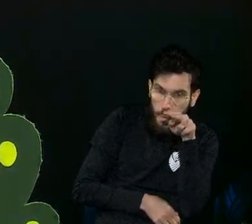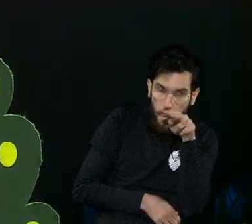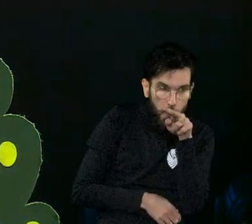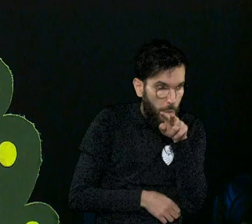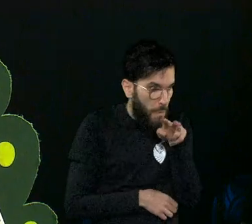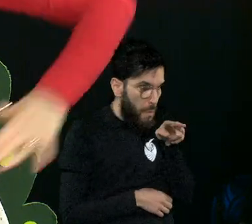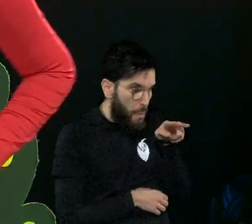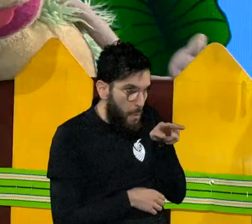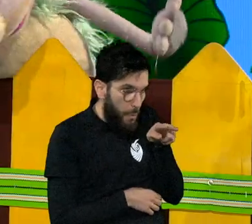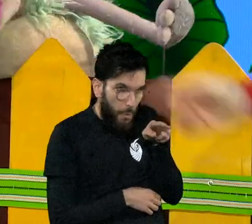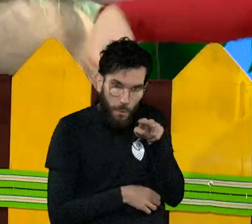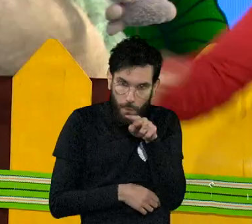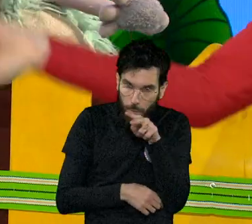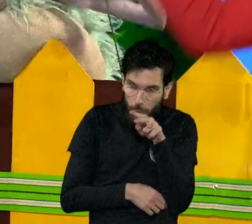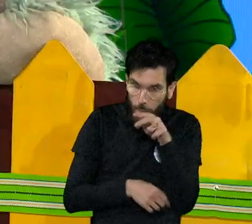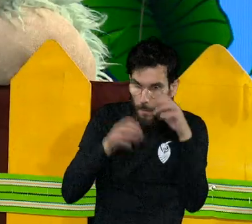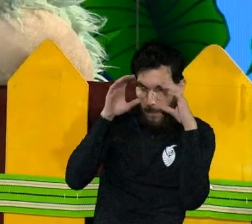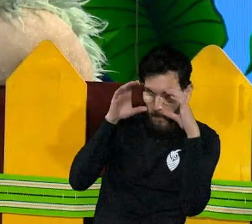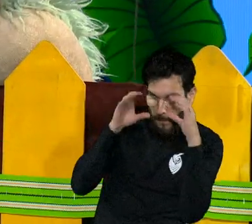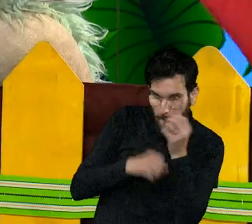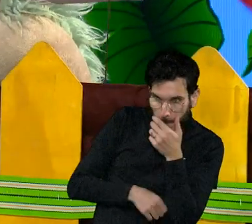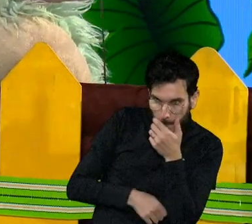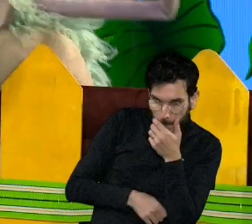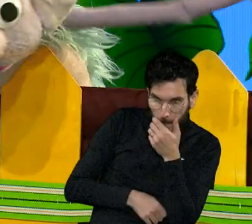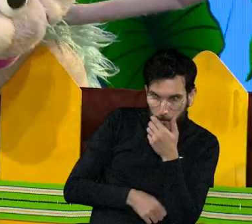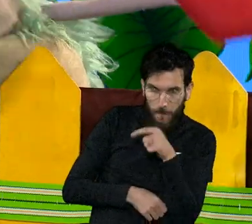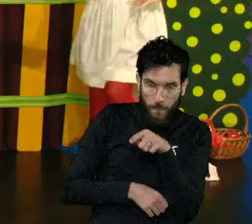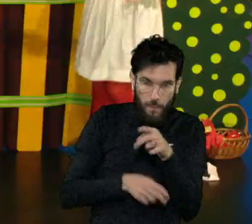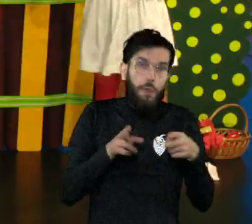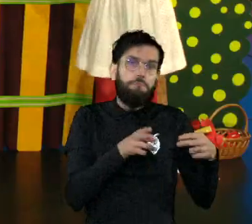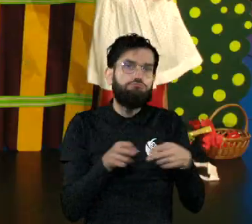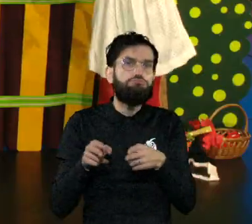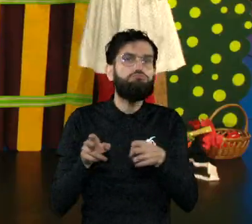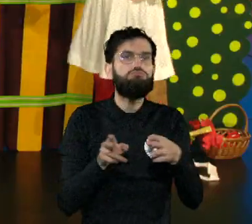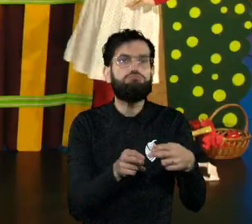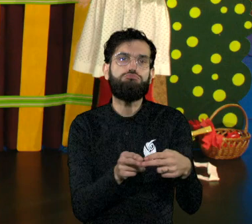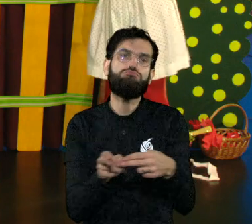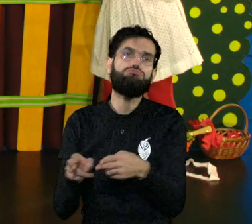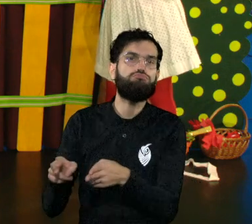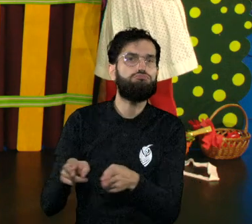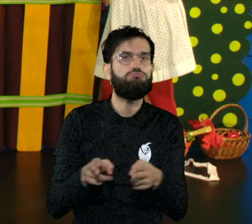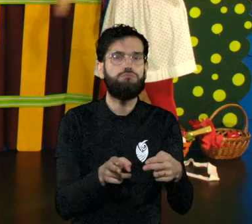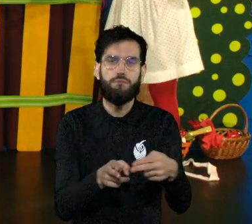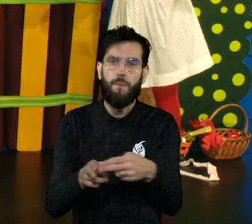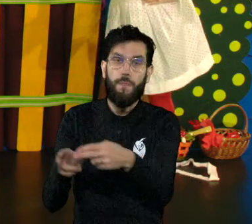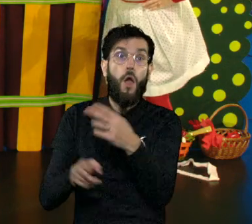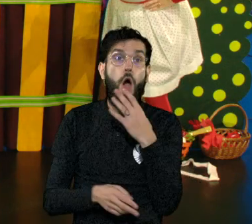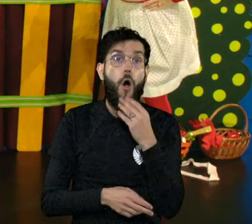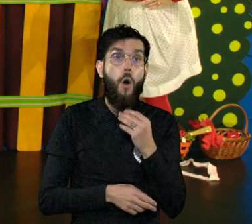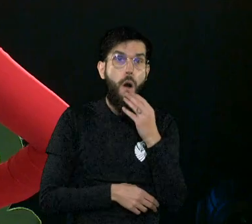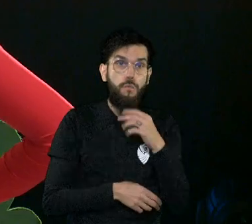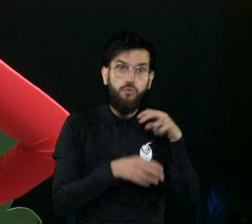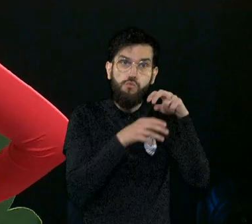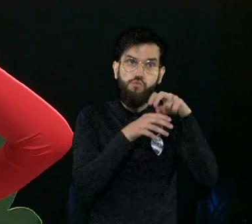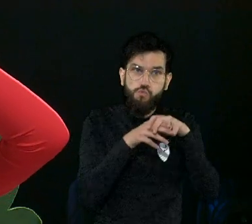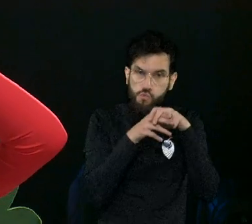svet díva. Pod stromom je cestička, tam nuda nebýva. Opička vždy